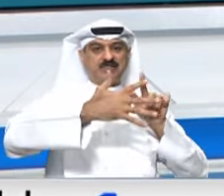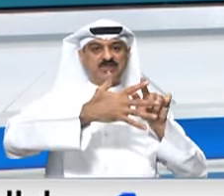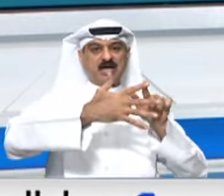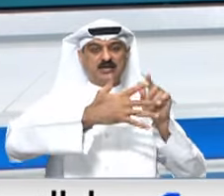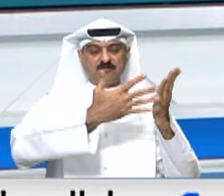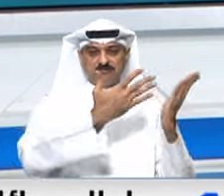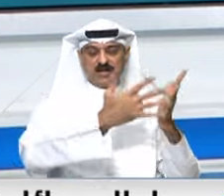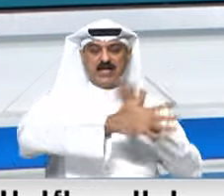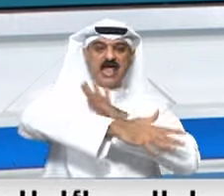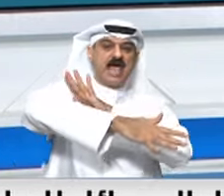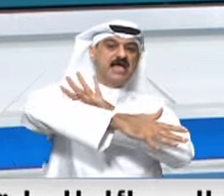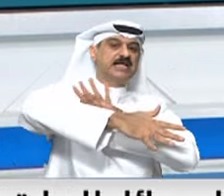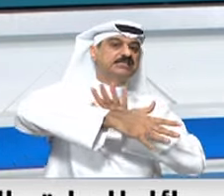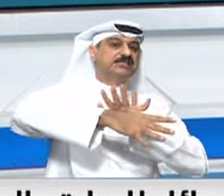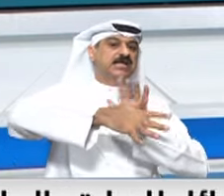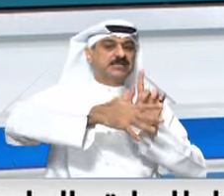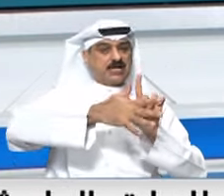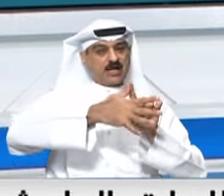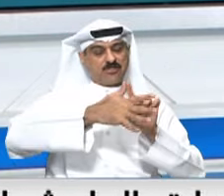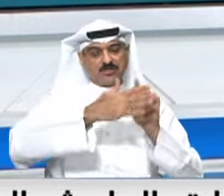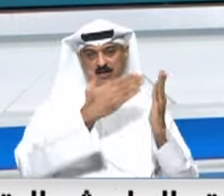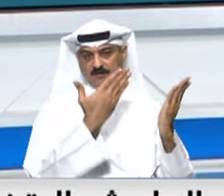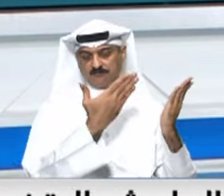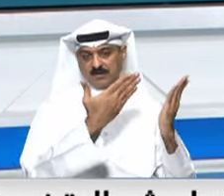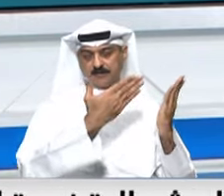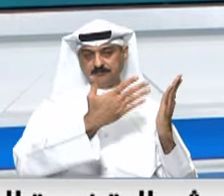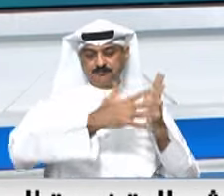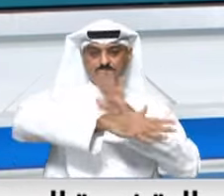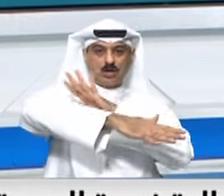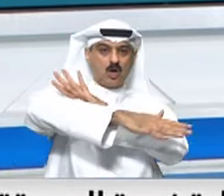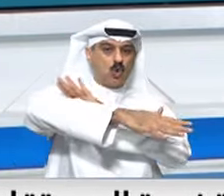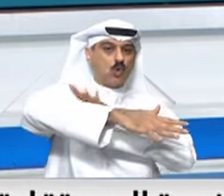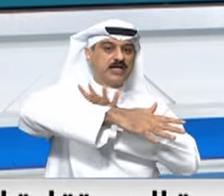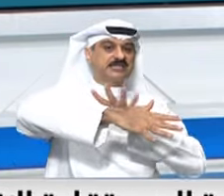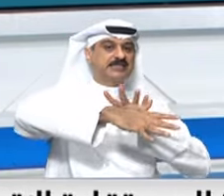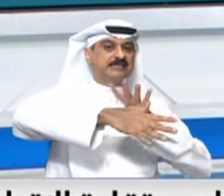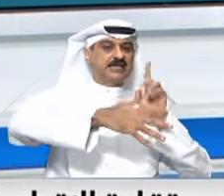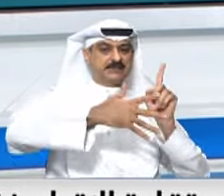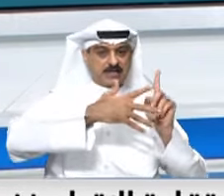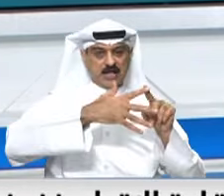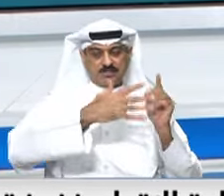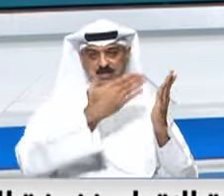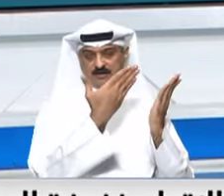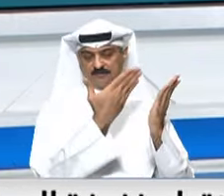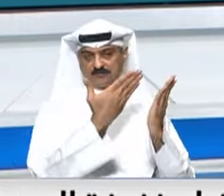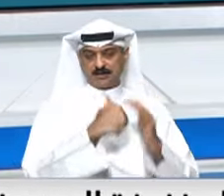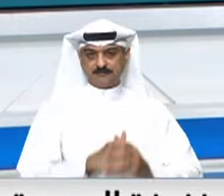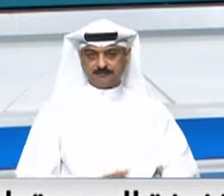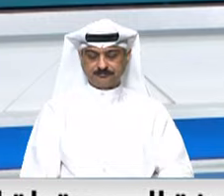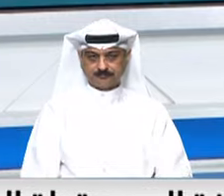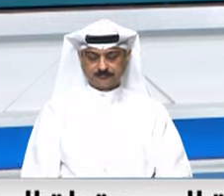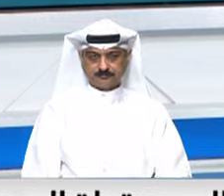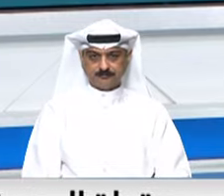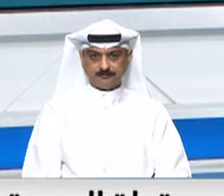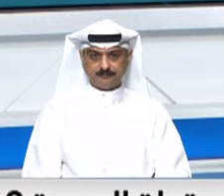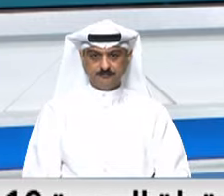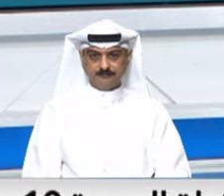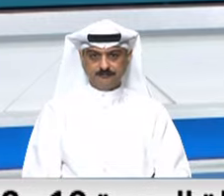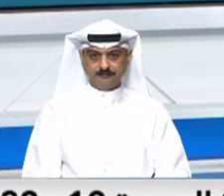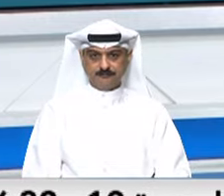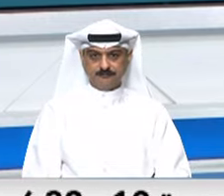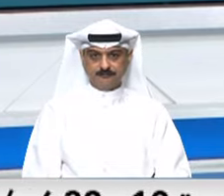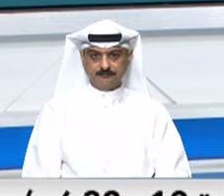والجزر الاول الساعه 7 و57 دقيقه صباحا والجزر الثاني الساعه 8 و27 دقيقه